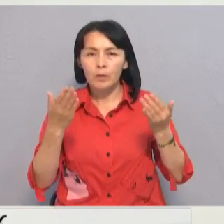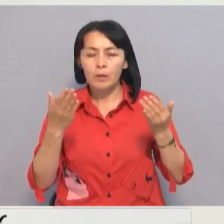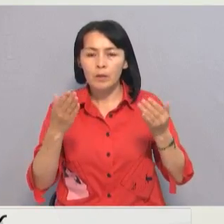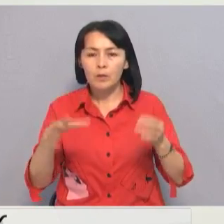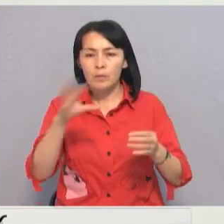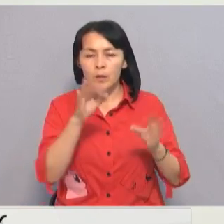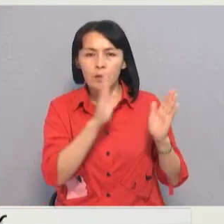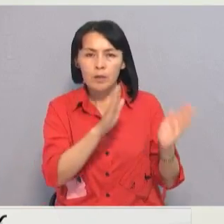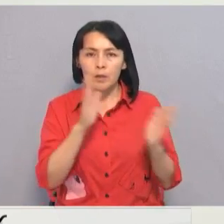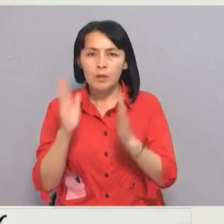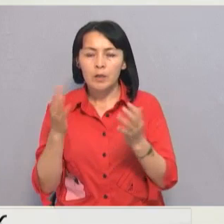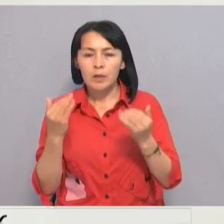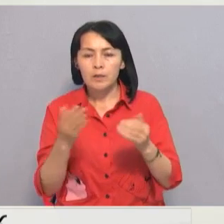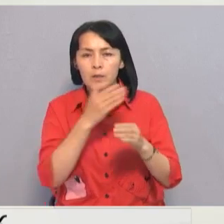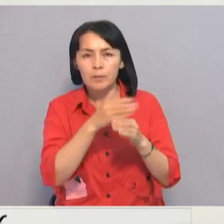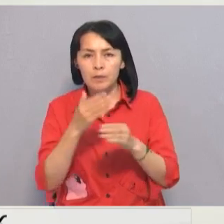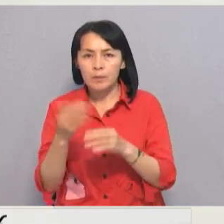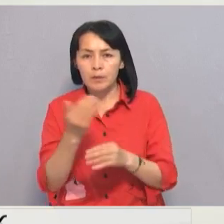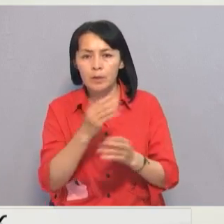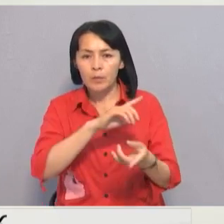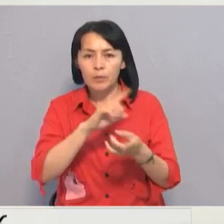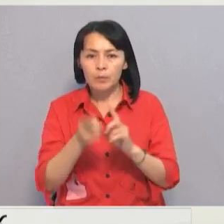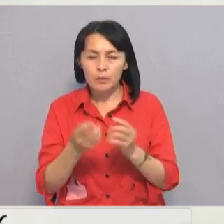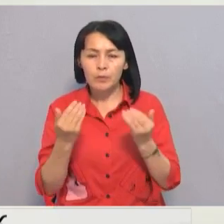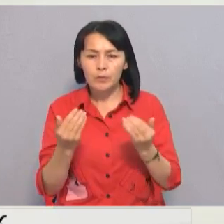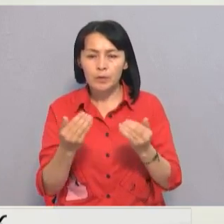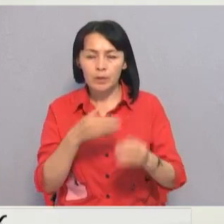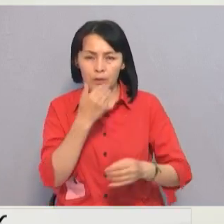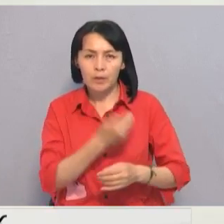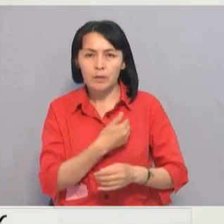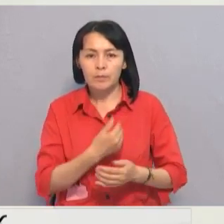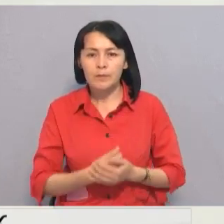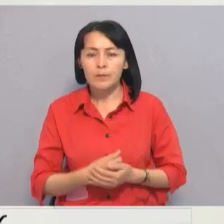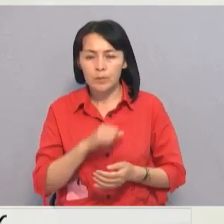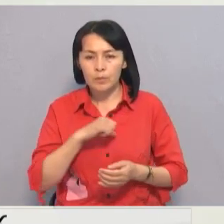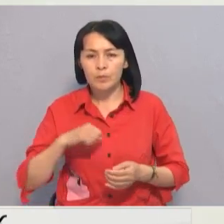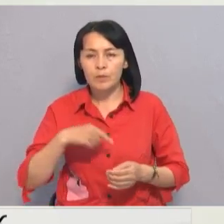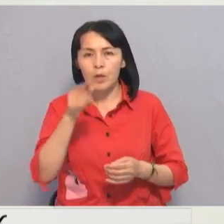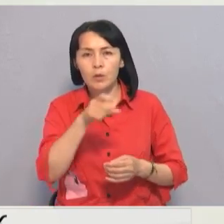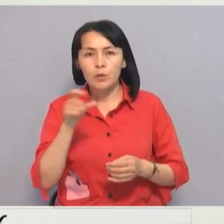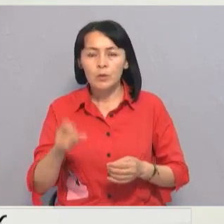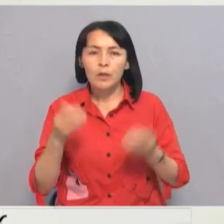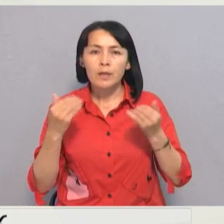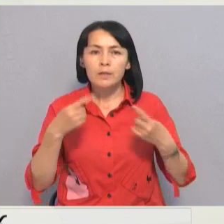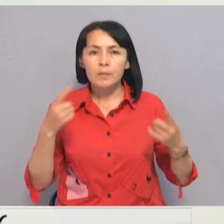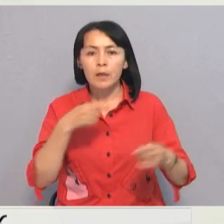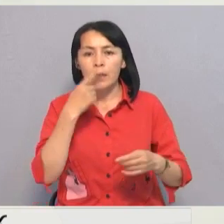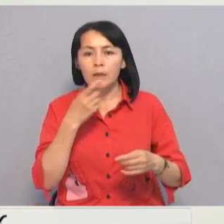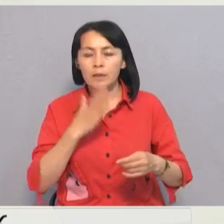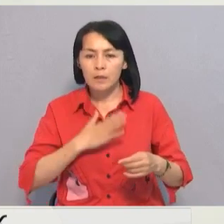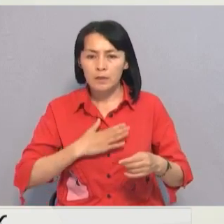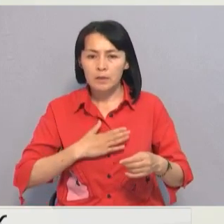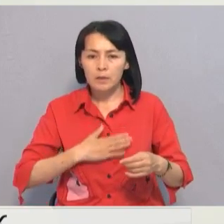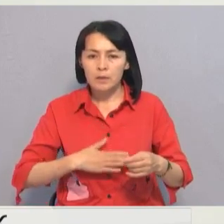мәселеңізге, оған енді қазір бірте өтеміз ғой деген ниетіміз бар еді. Тұрғындардың енді қазір былай айтқан кезде